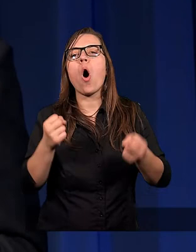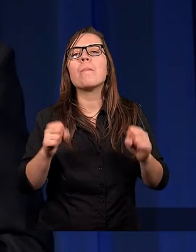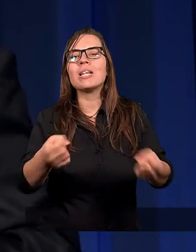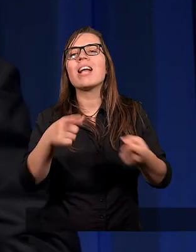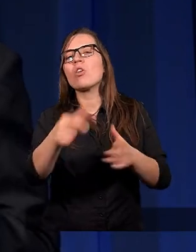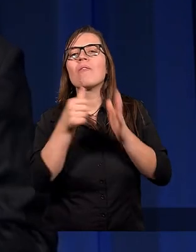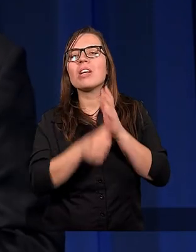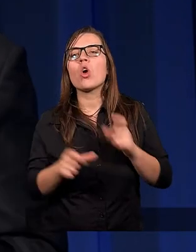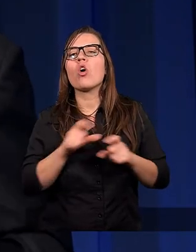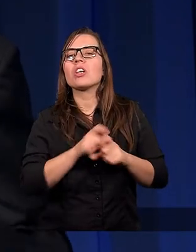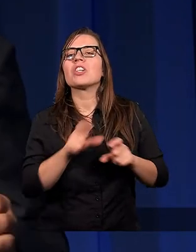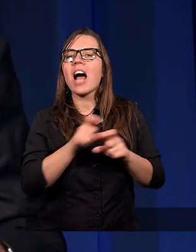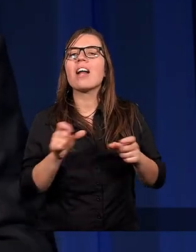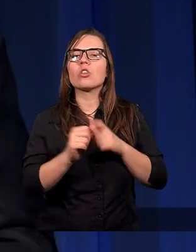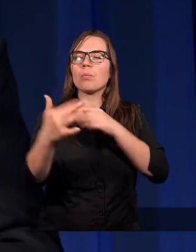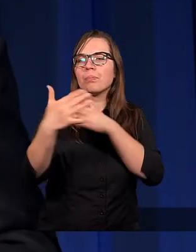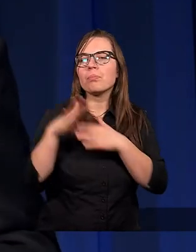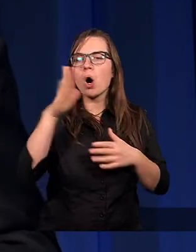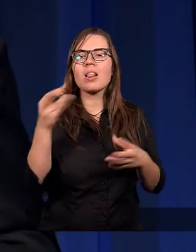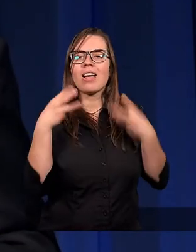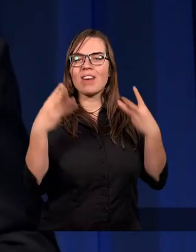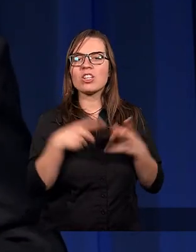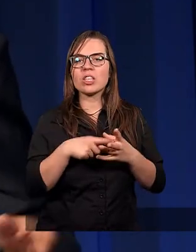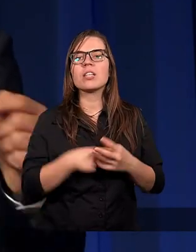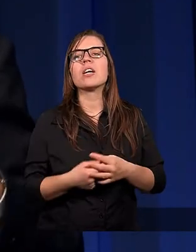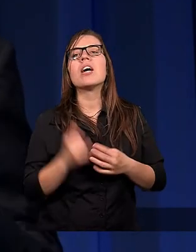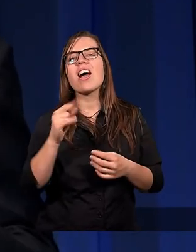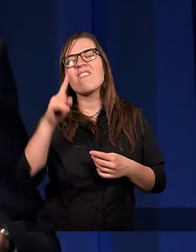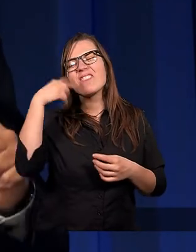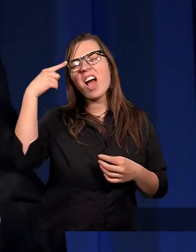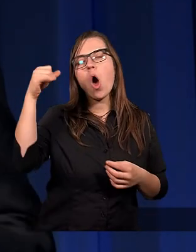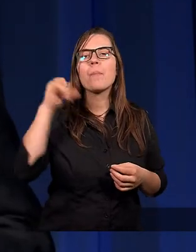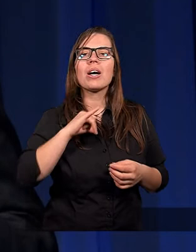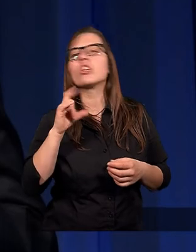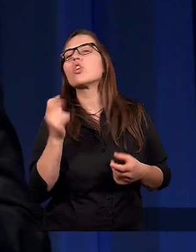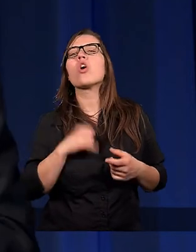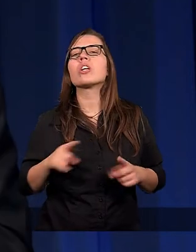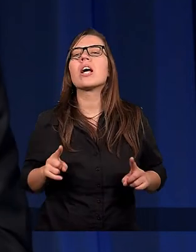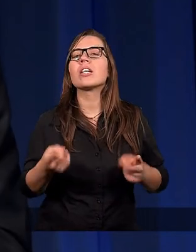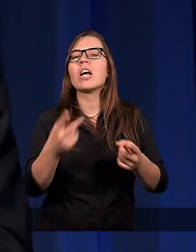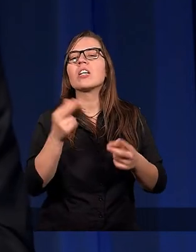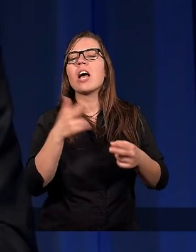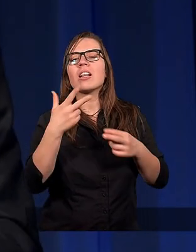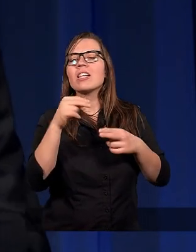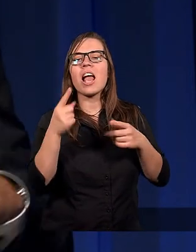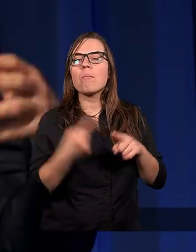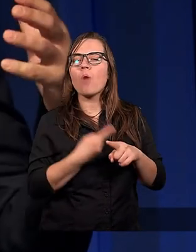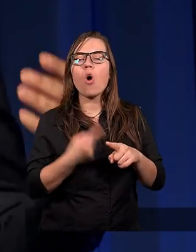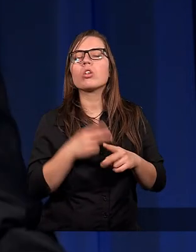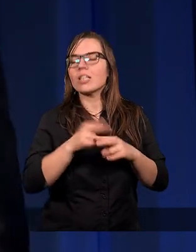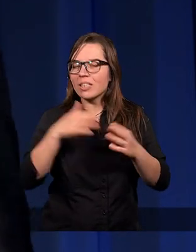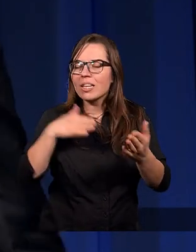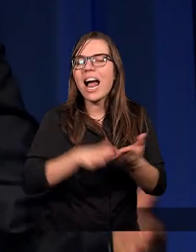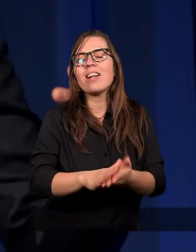wyjątkowy czas. Są bliżej Boga. No właśnie widzę. I wyobrażam sobie, a co się dzieje, kiedy nie poszczą? Kiedy zaczyna się